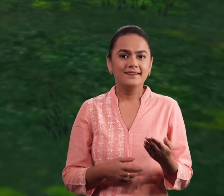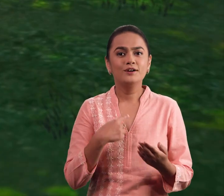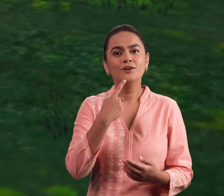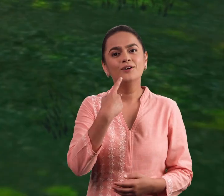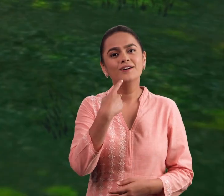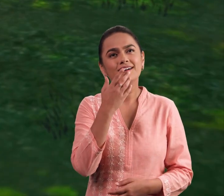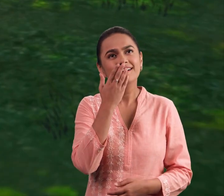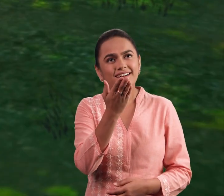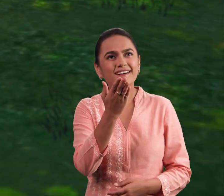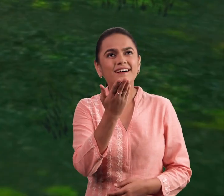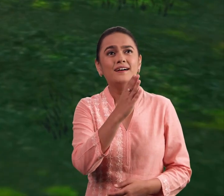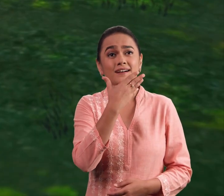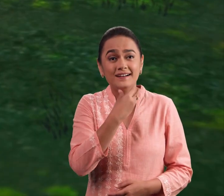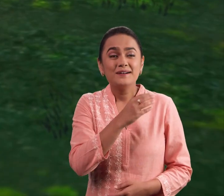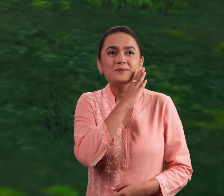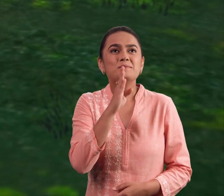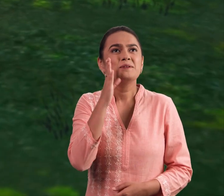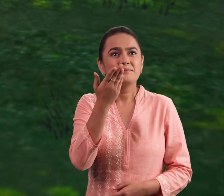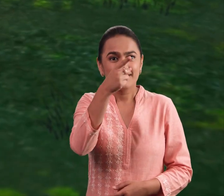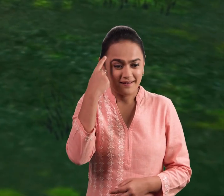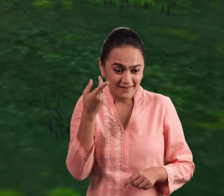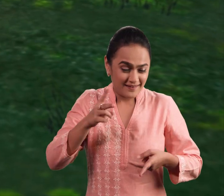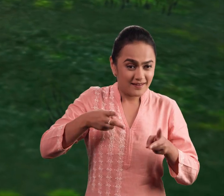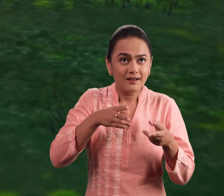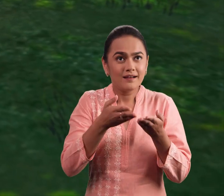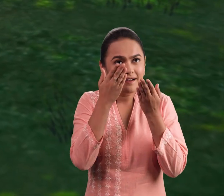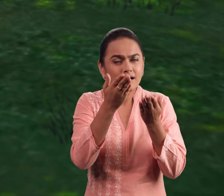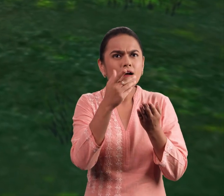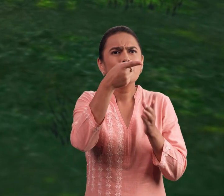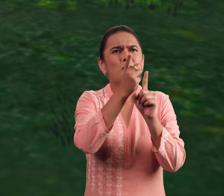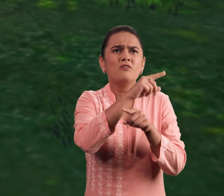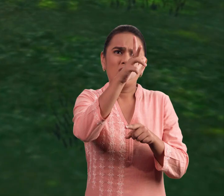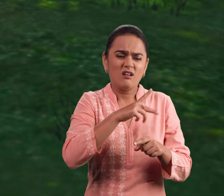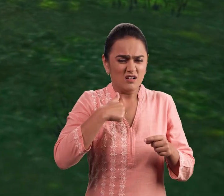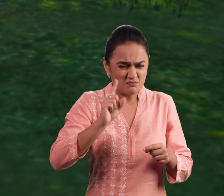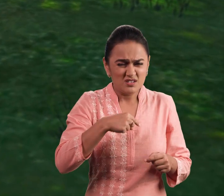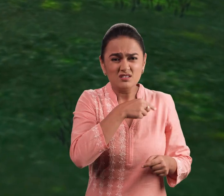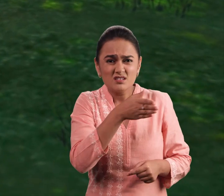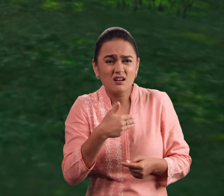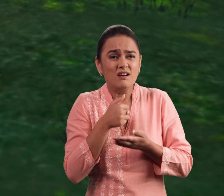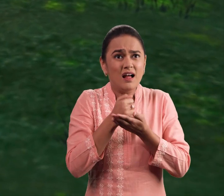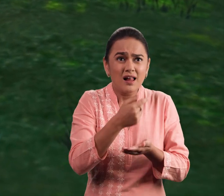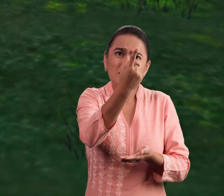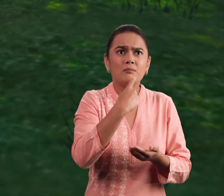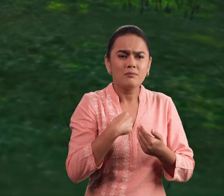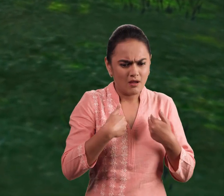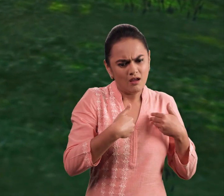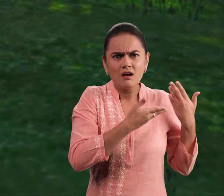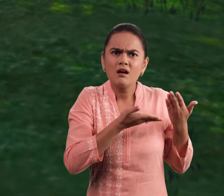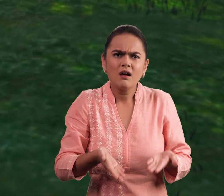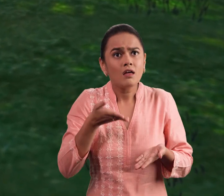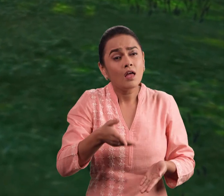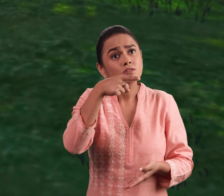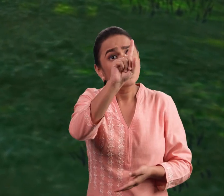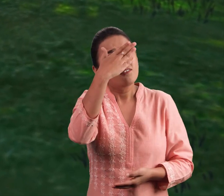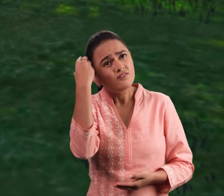तो ये तुम हो ब्रह्मा। तो ये खेल तुम्हारा है। तुम्हारे कहने पर ही मैंने पृथ्वी पर अवतार लिया